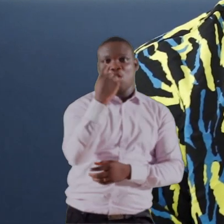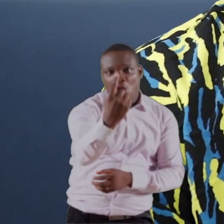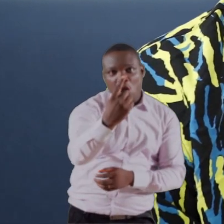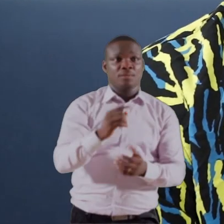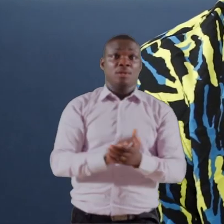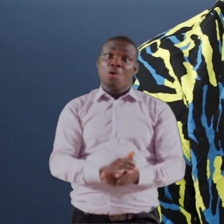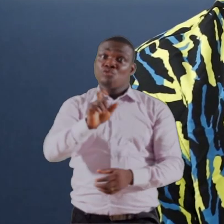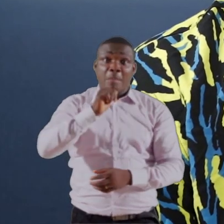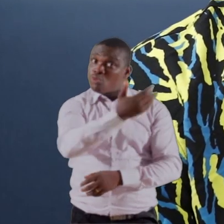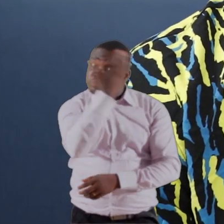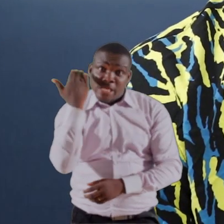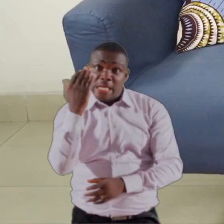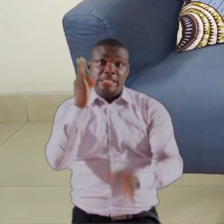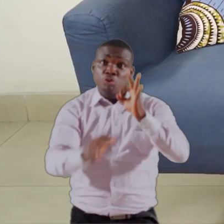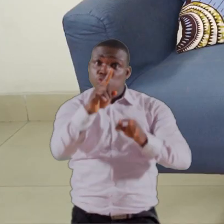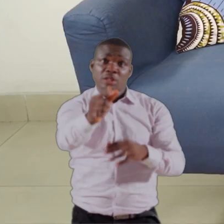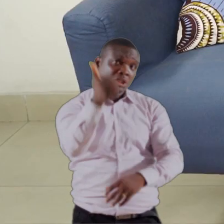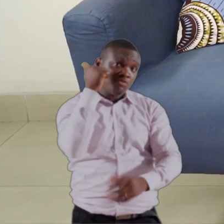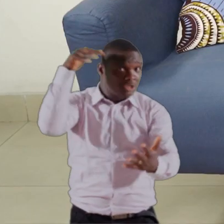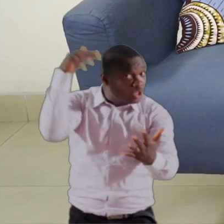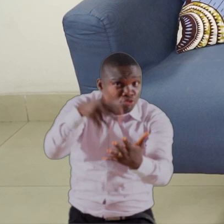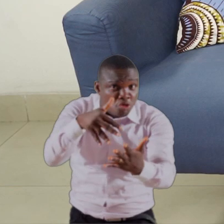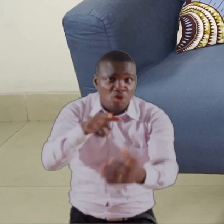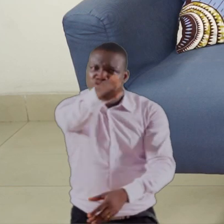journée. Et n'oubliez pas, celui qui refuse de